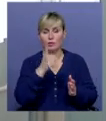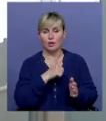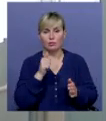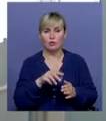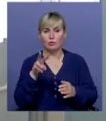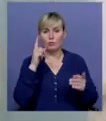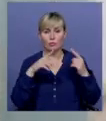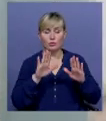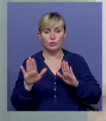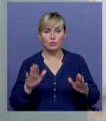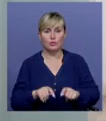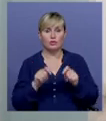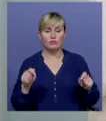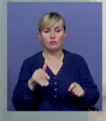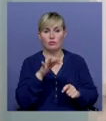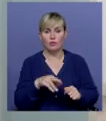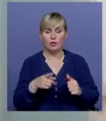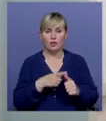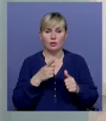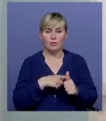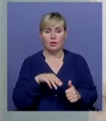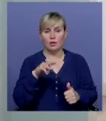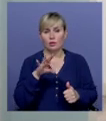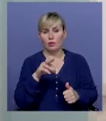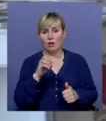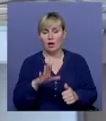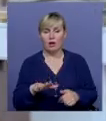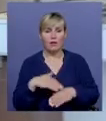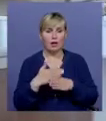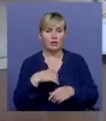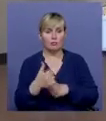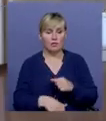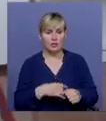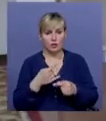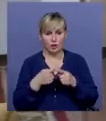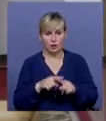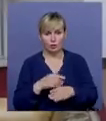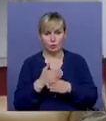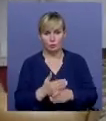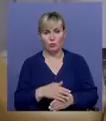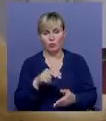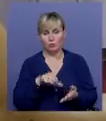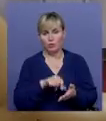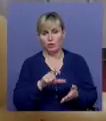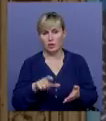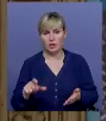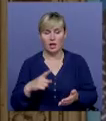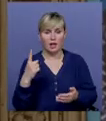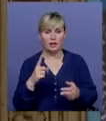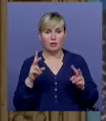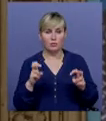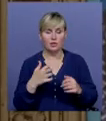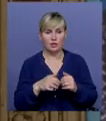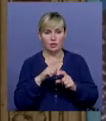музее создан и благотворительный фонд имени Кемеля Токаева. Он оказывает материальную и техническую помощь учащимся одноименной средней